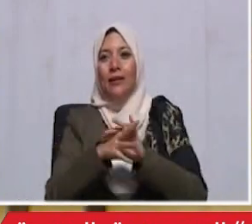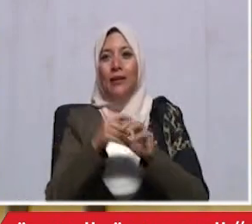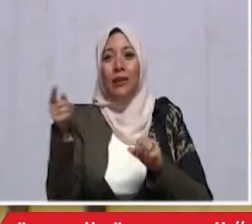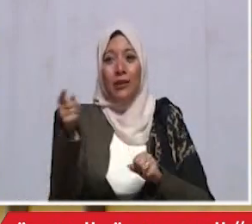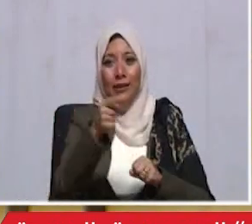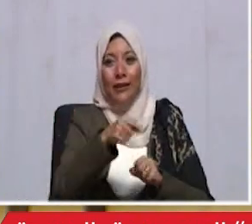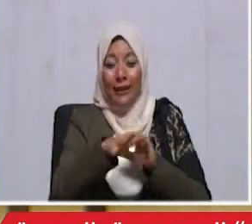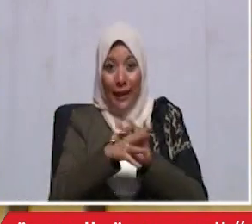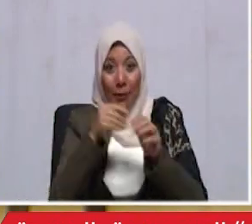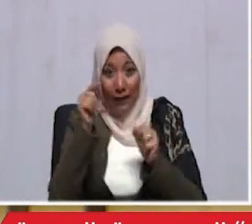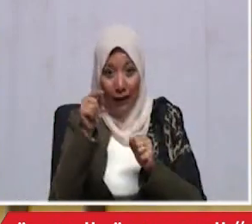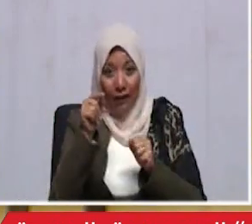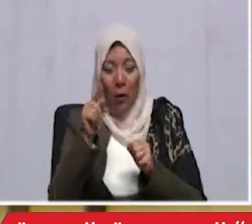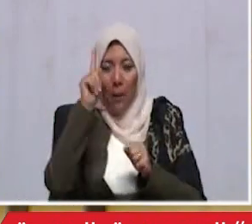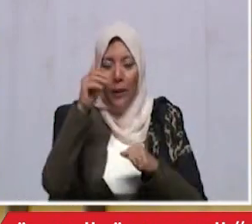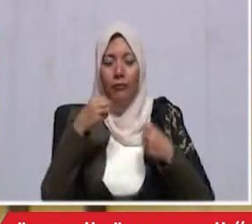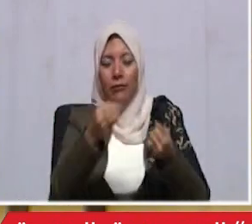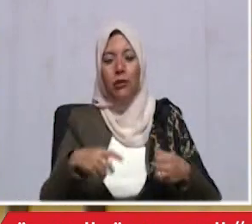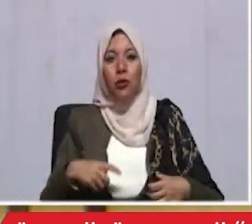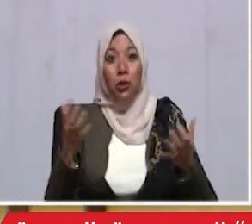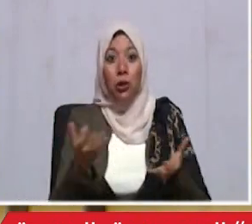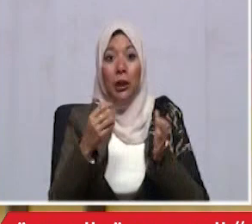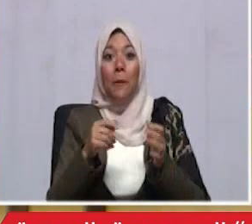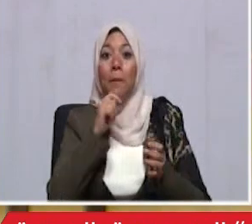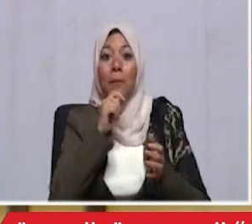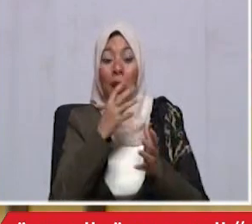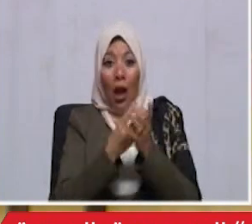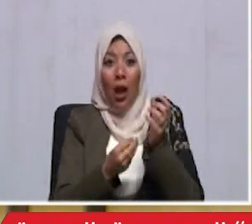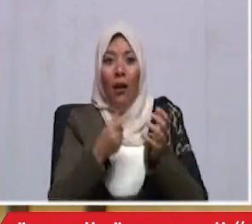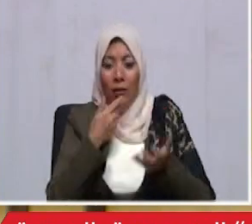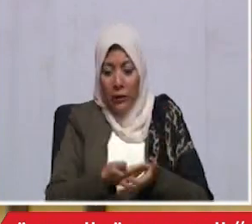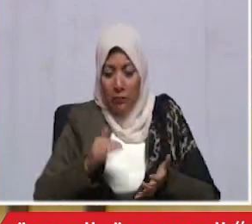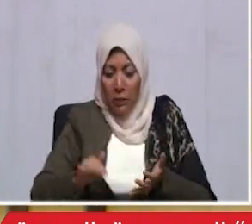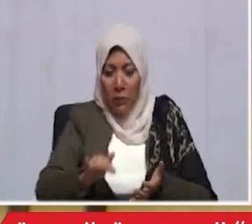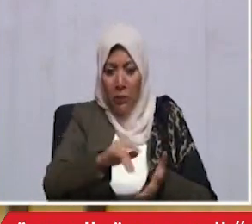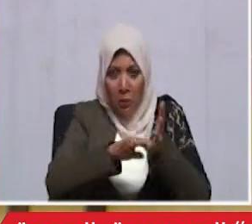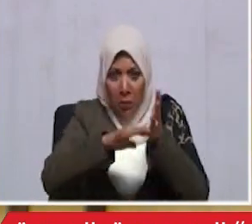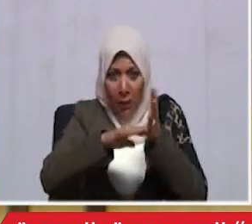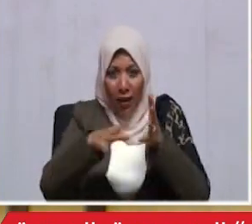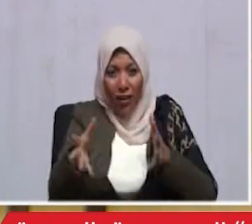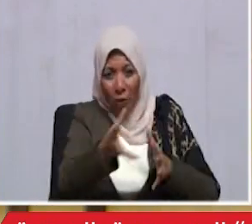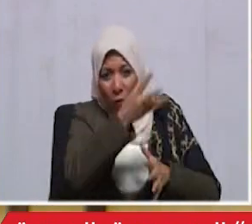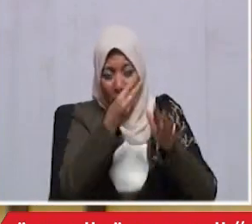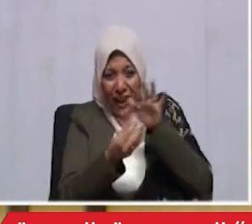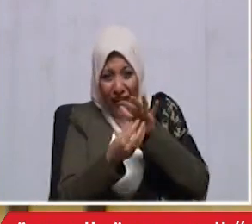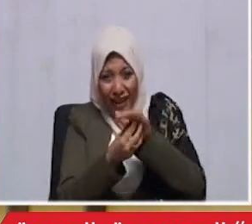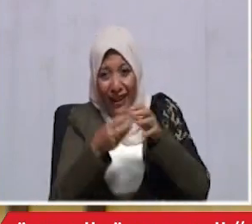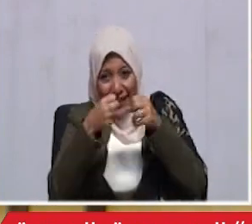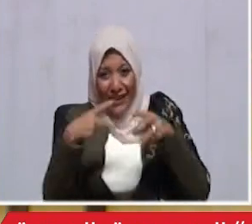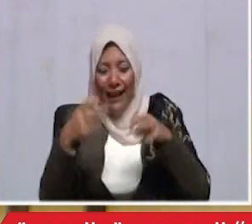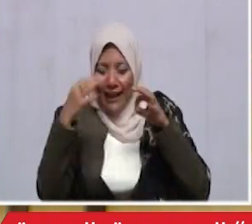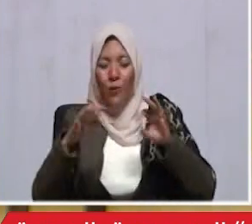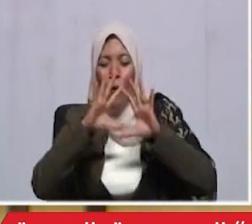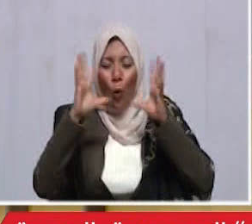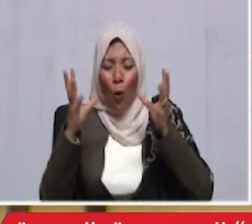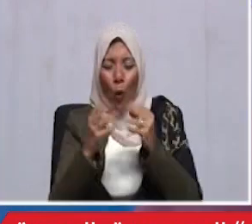مثاليه لتعمل هذا العمل العظيم ربنا وتشيل يخليك ابنها من اول ما بيحبي لغايه ما دخل الجامعه او هيتخرج اهوت، تستحق كل